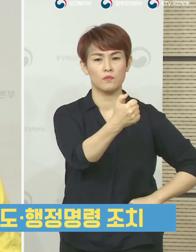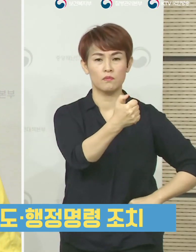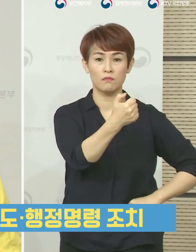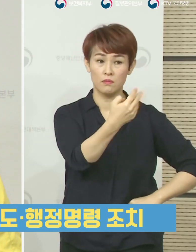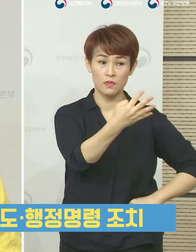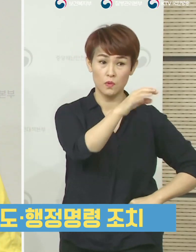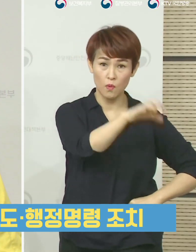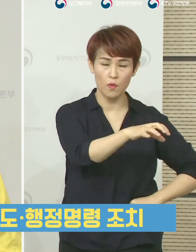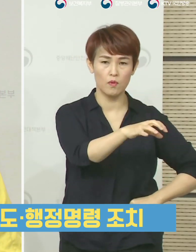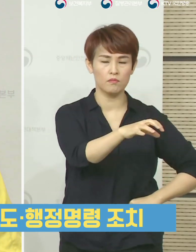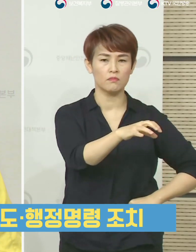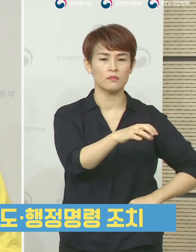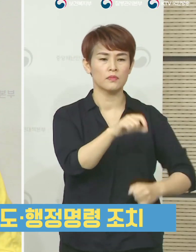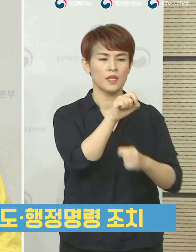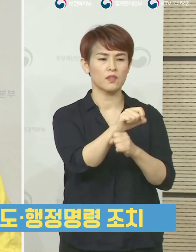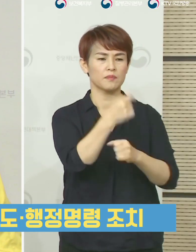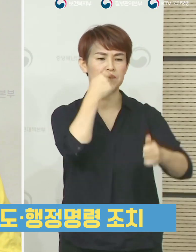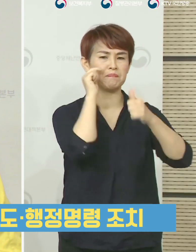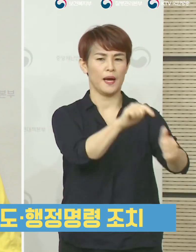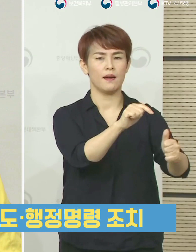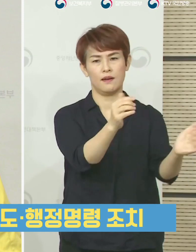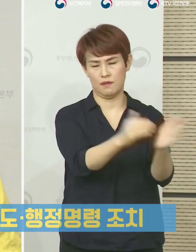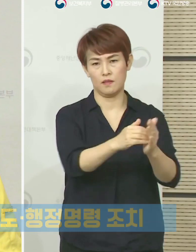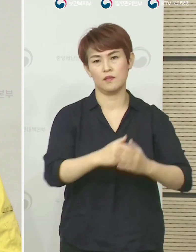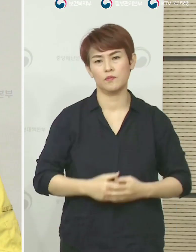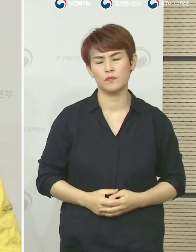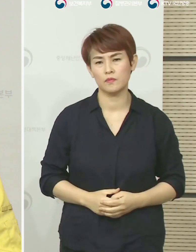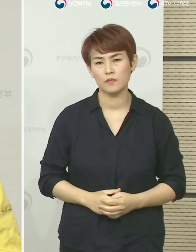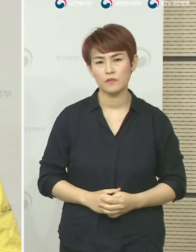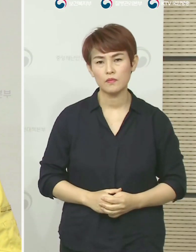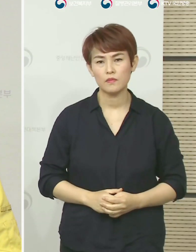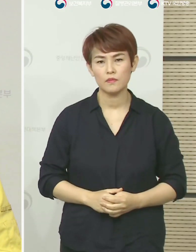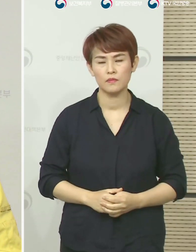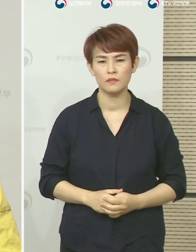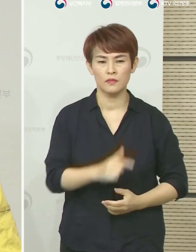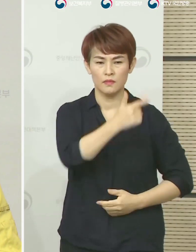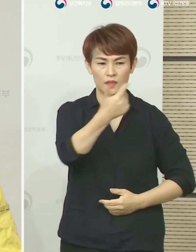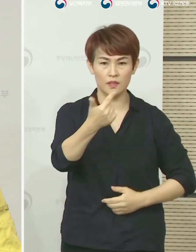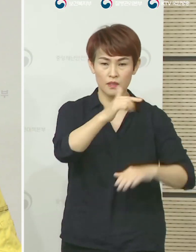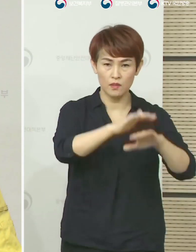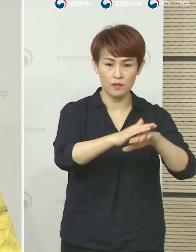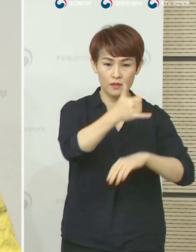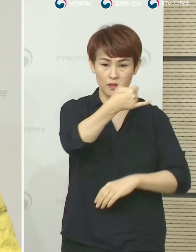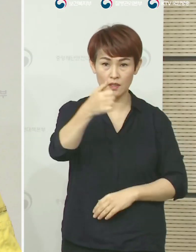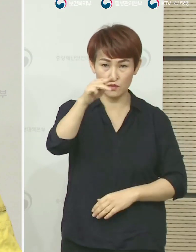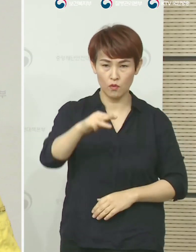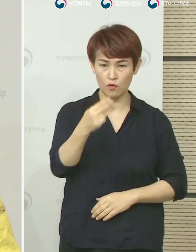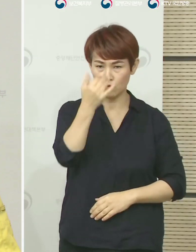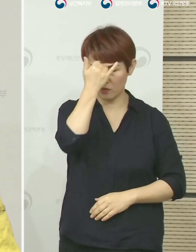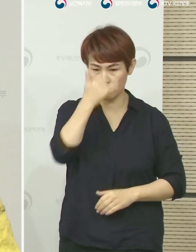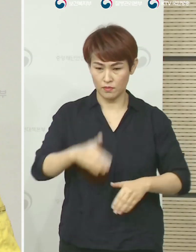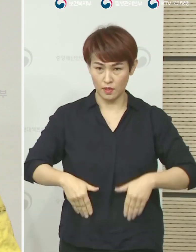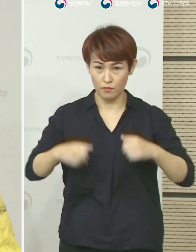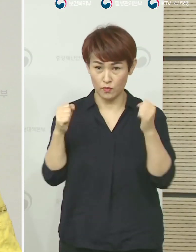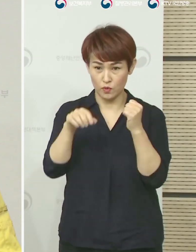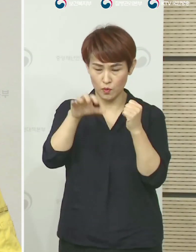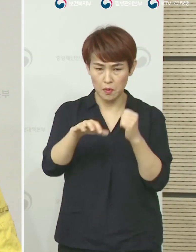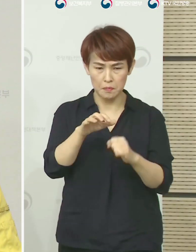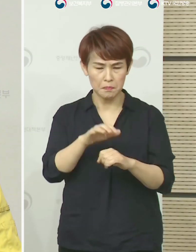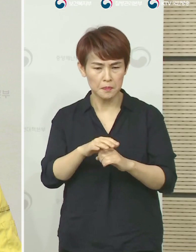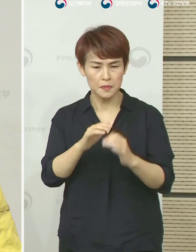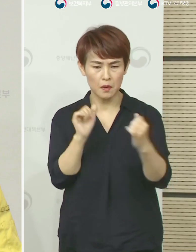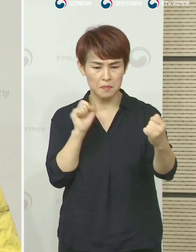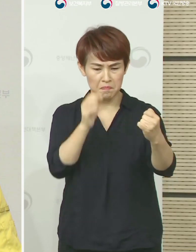454개소에는 행정명령을 내린 것으로 조사되었습니다. 이에 대전, 세종, 충청남북도의 이행상황 점검